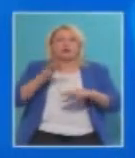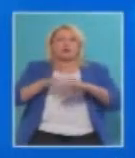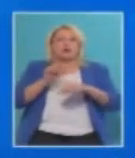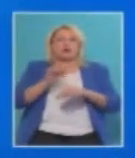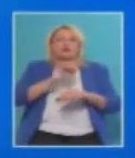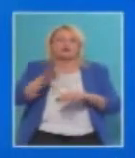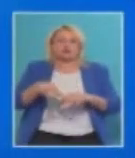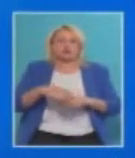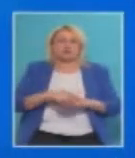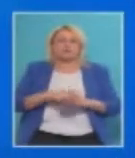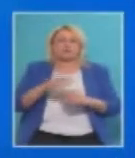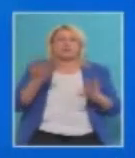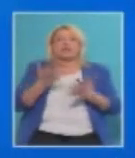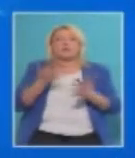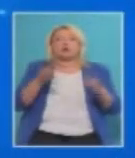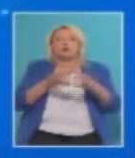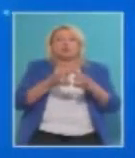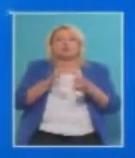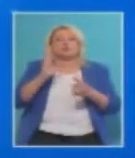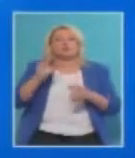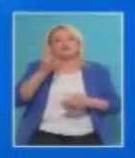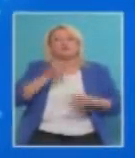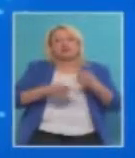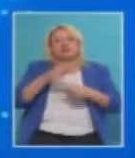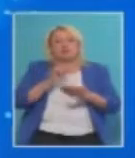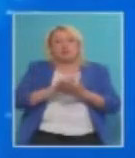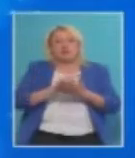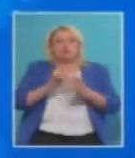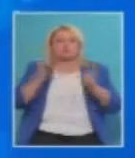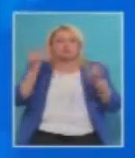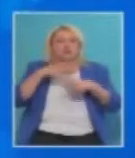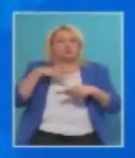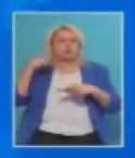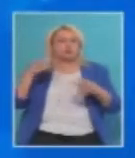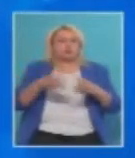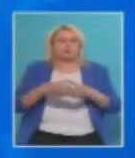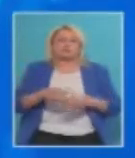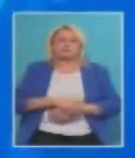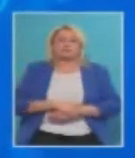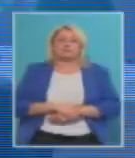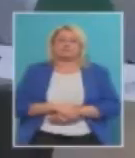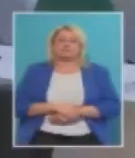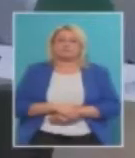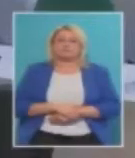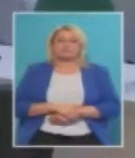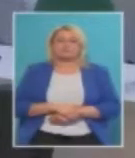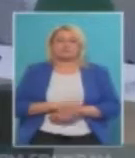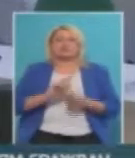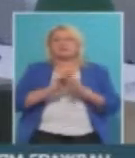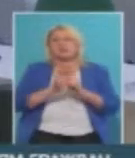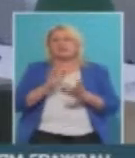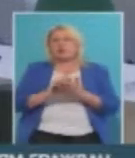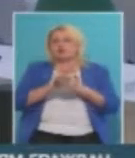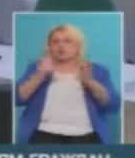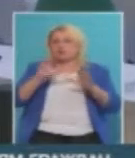счета получателей. Каким категориям ждать возврата налога, выясняла наша съемочная группа. Изменения в